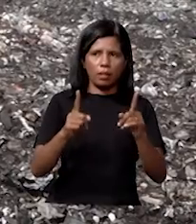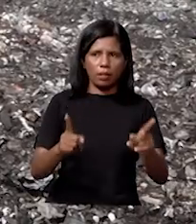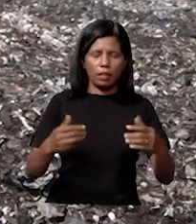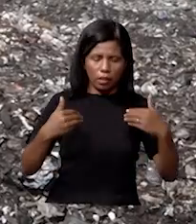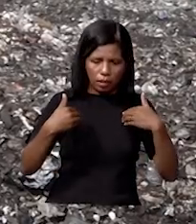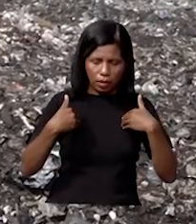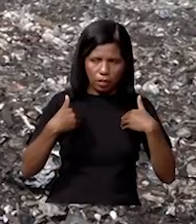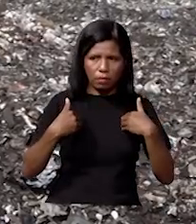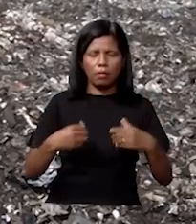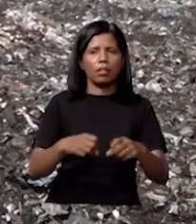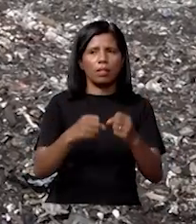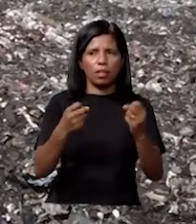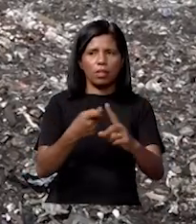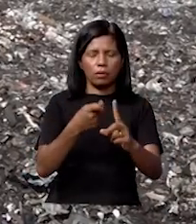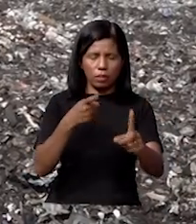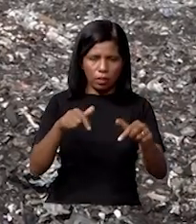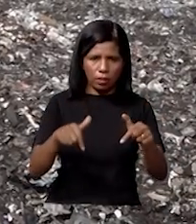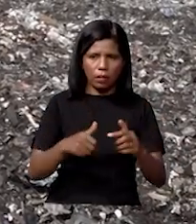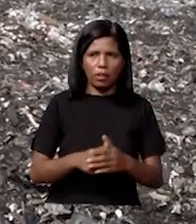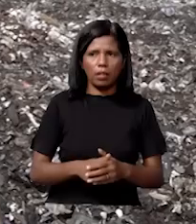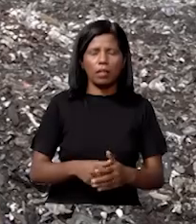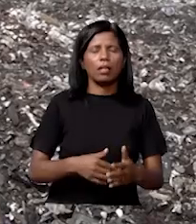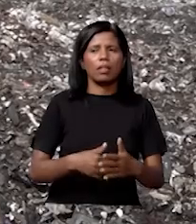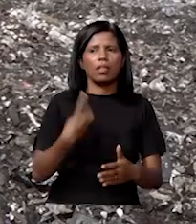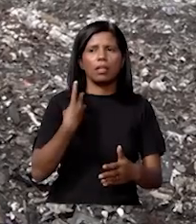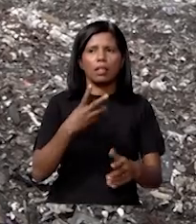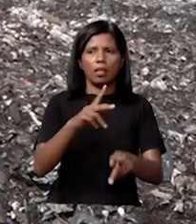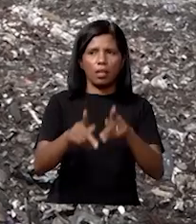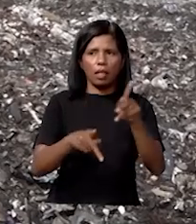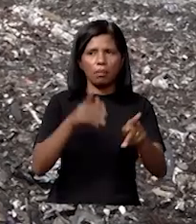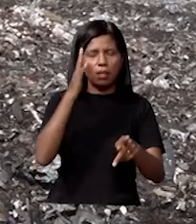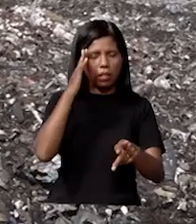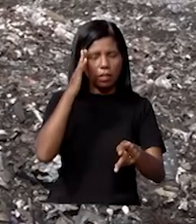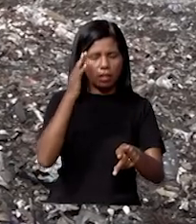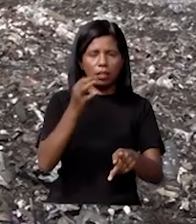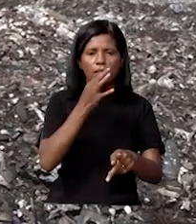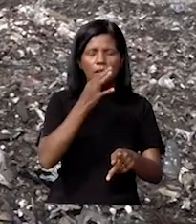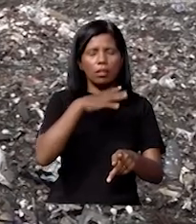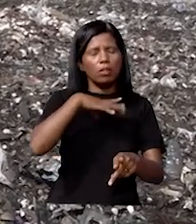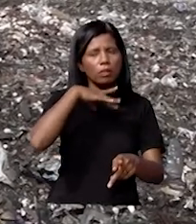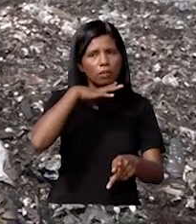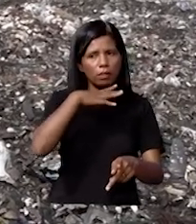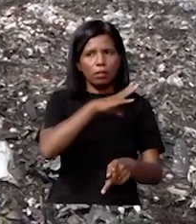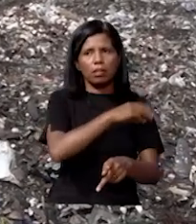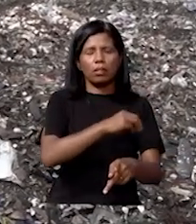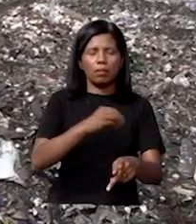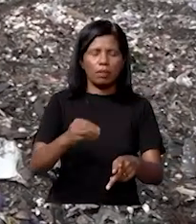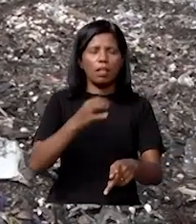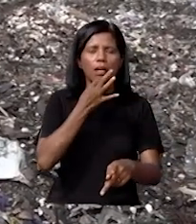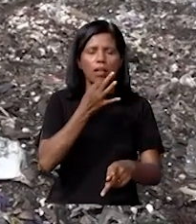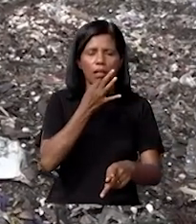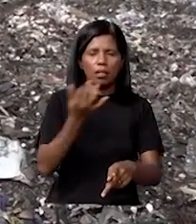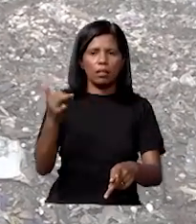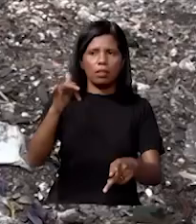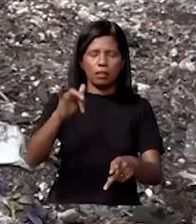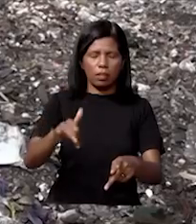balun nebe atliu husi dane. Dala barak em hateteng aihan nebe fuer liu mak aihan sira nebe ia hela